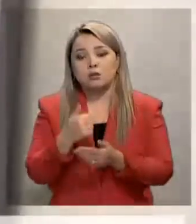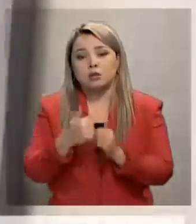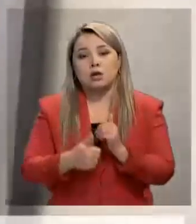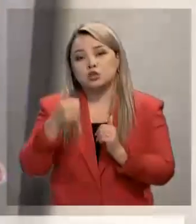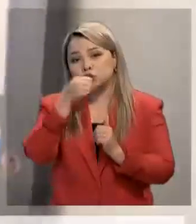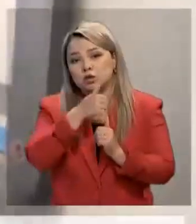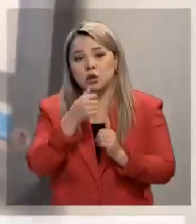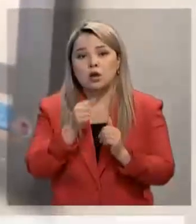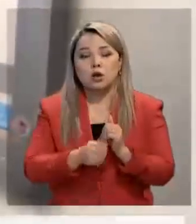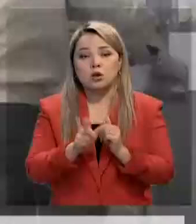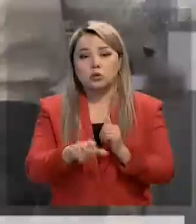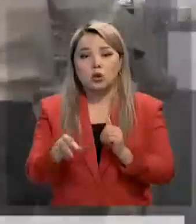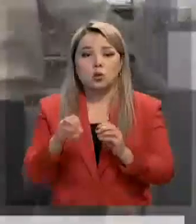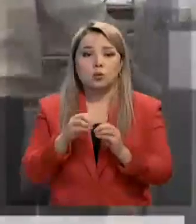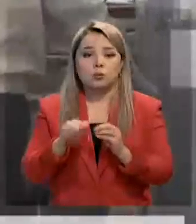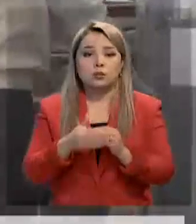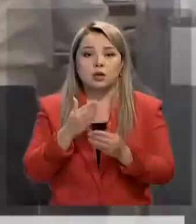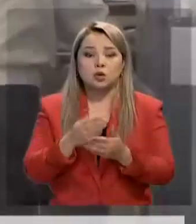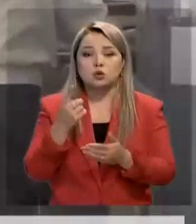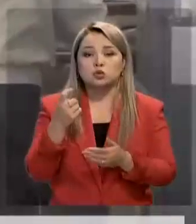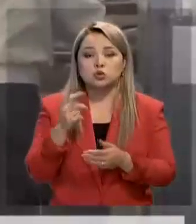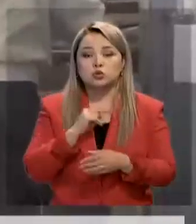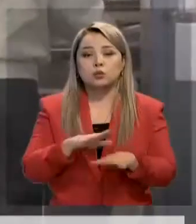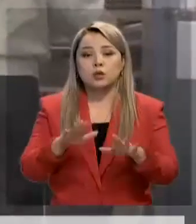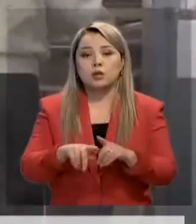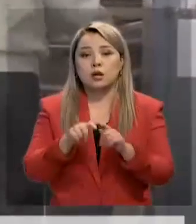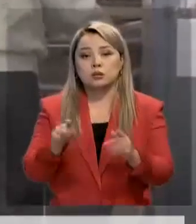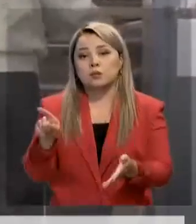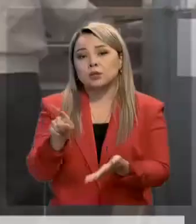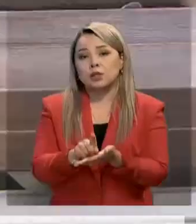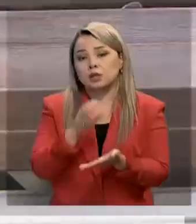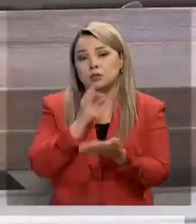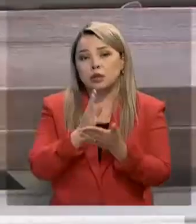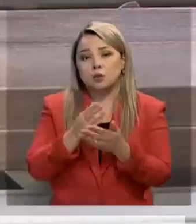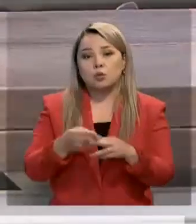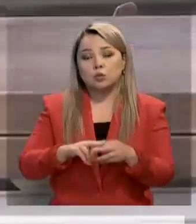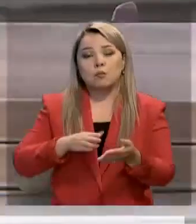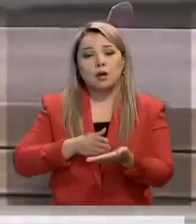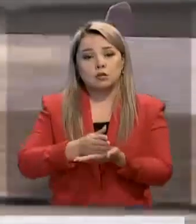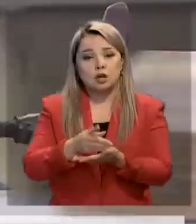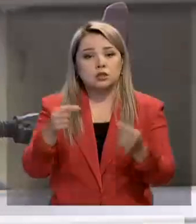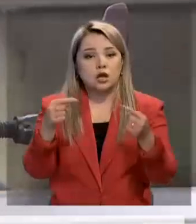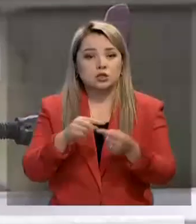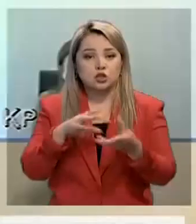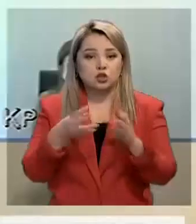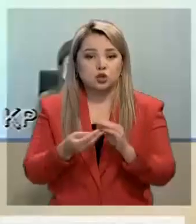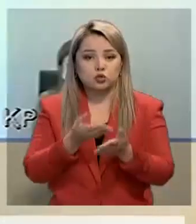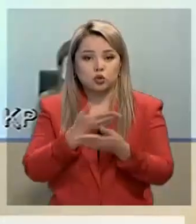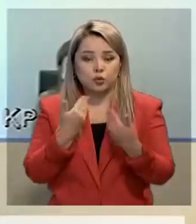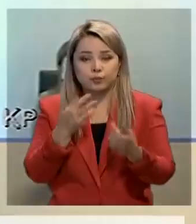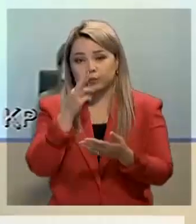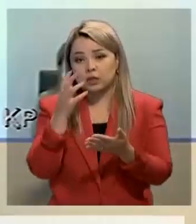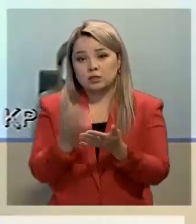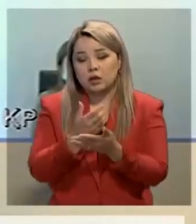сайын әрбір 10 мың тұрғынға 100 жұмыс орнын ашуға міндетті. Бірақ бұл бағытта да нақты нәтиже жоқ. Көп